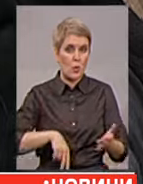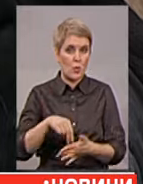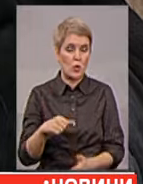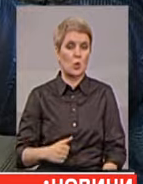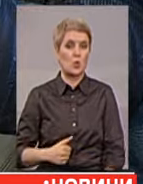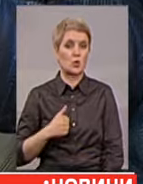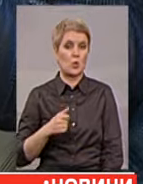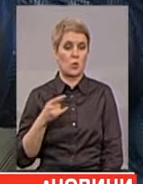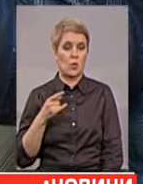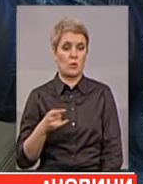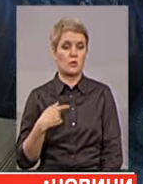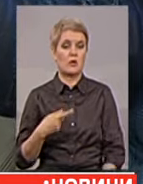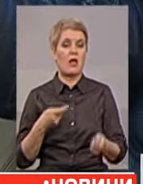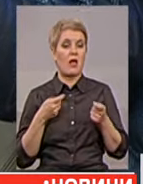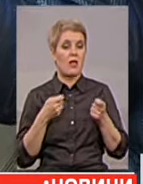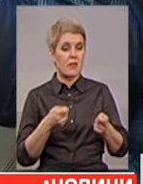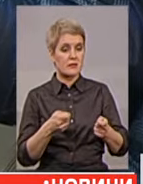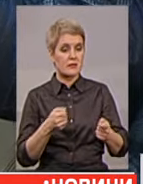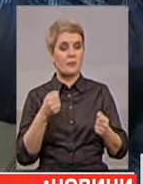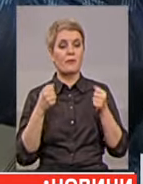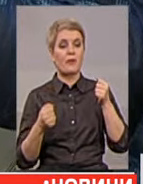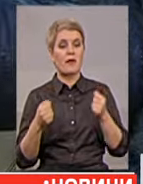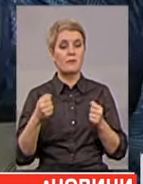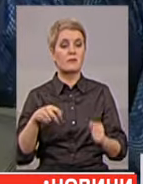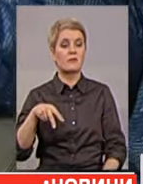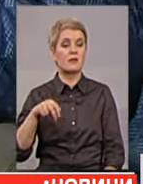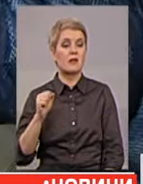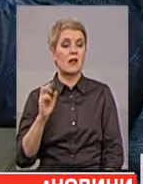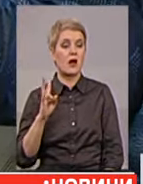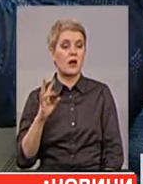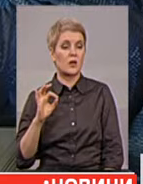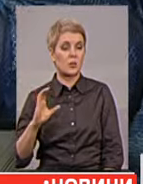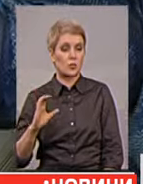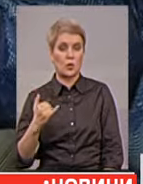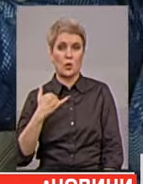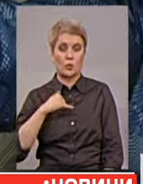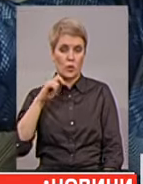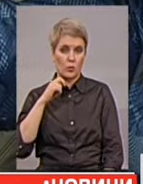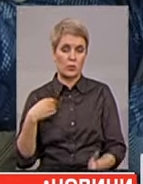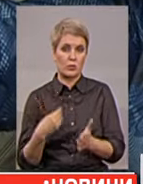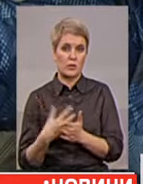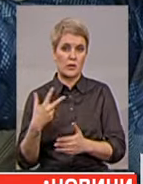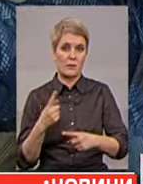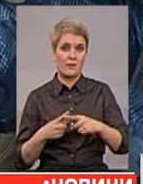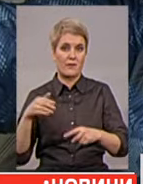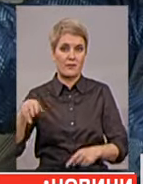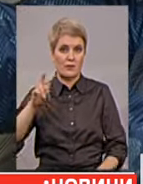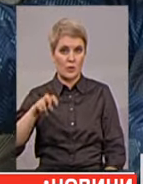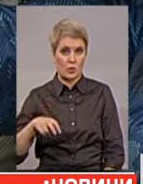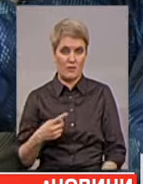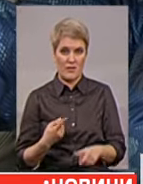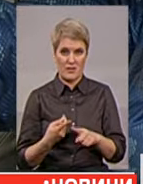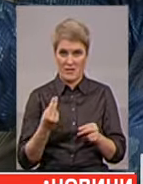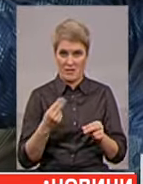достойну машину. Я їздив на автомобілі Lanos, який тут у нас в Україні 3,5 тисячі доларів. И за эти деньги